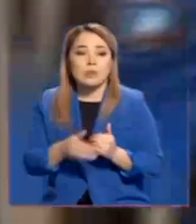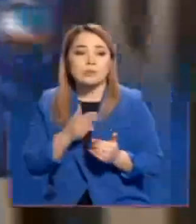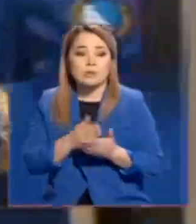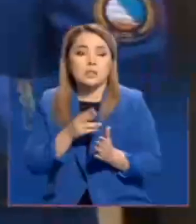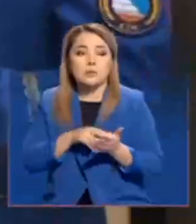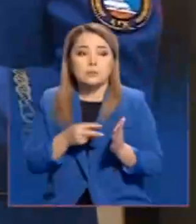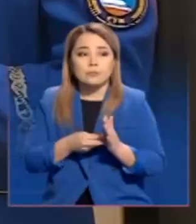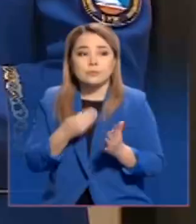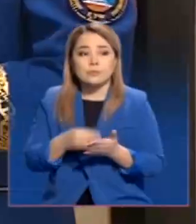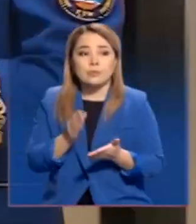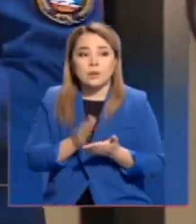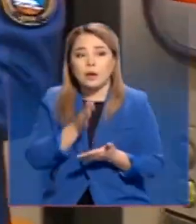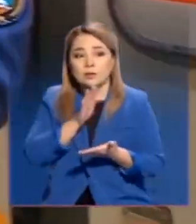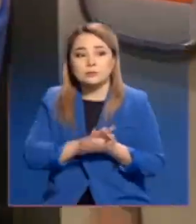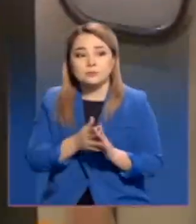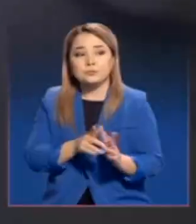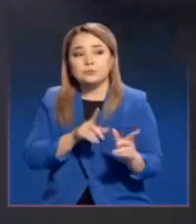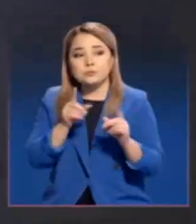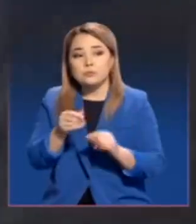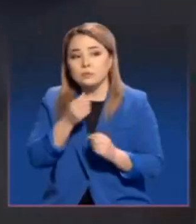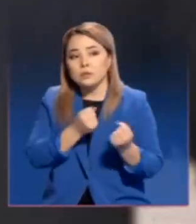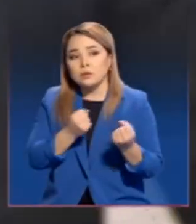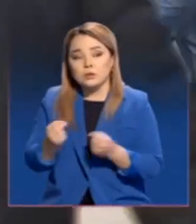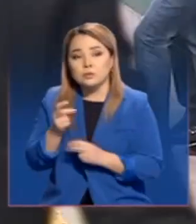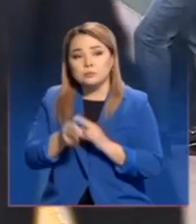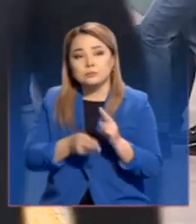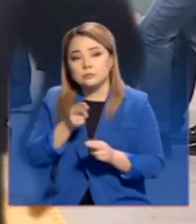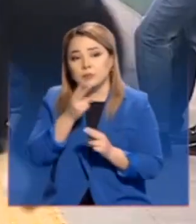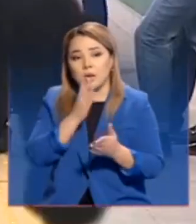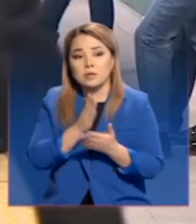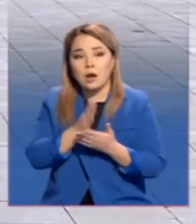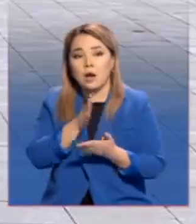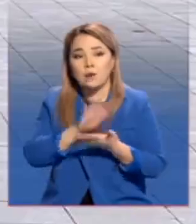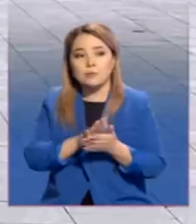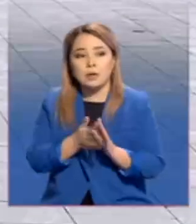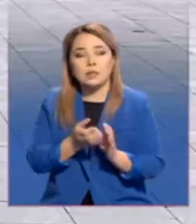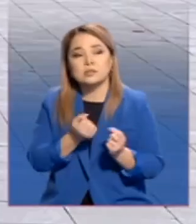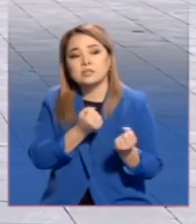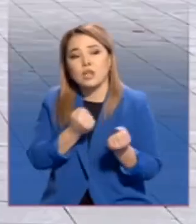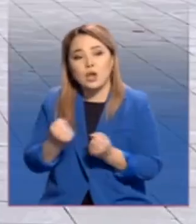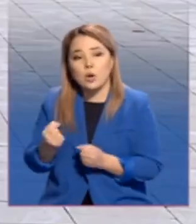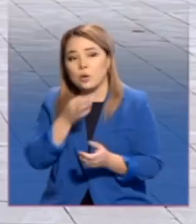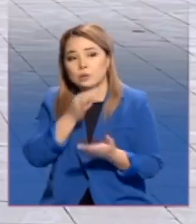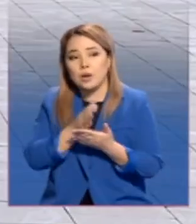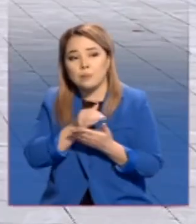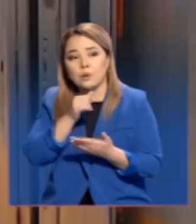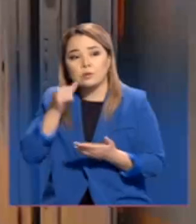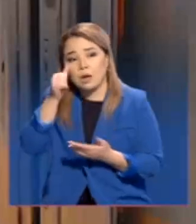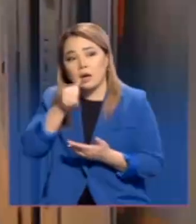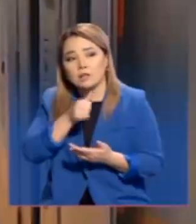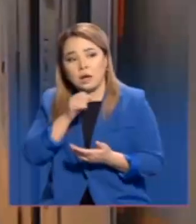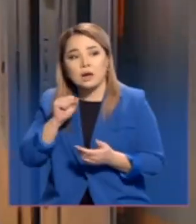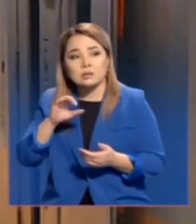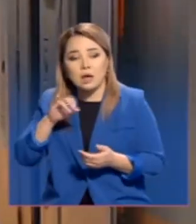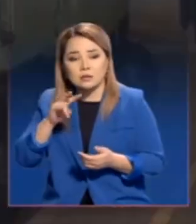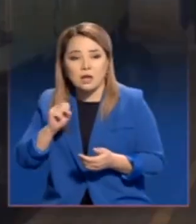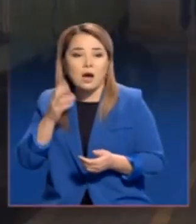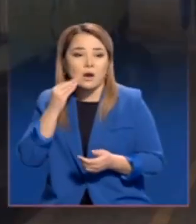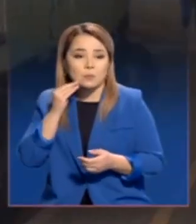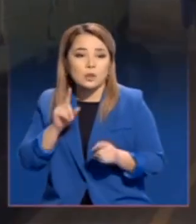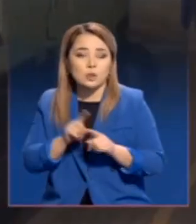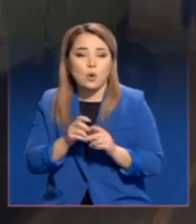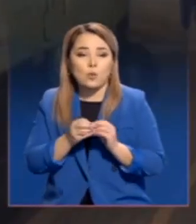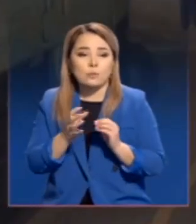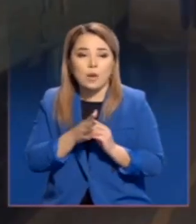отырмыз. Поездардың уақытының жүрмеуіне қатысты да шағым көп. Соңғы кезде сағаттап кешігетін болған. Мысалы, өткен айда Астана-Алматы поезды 15